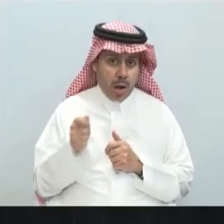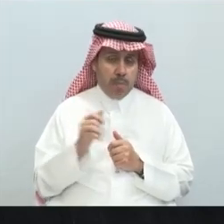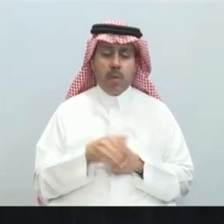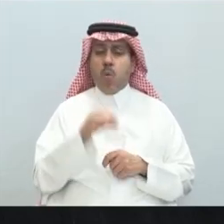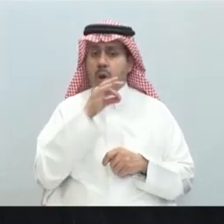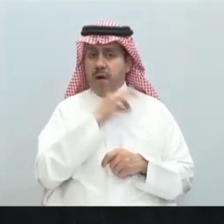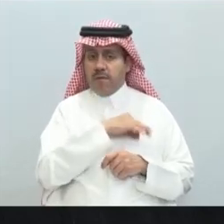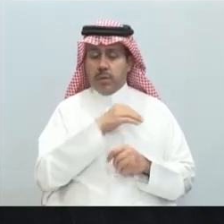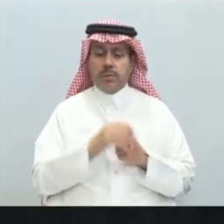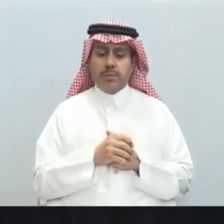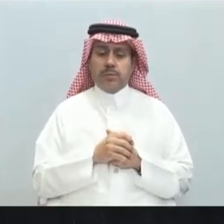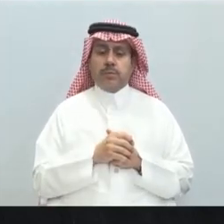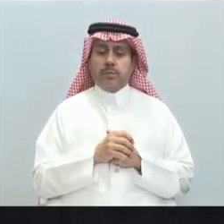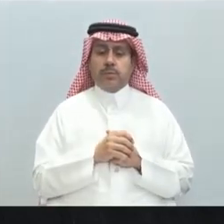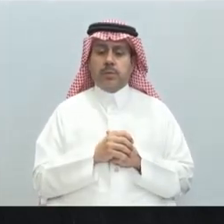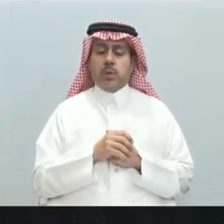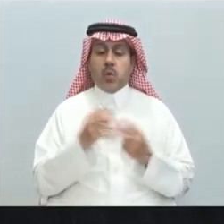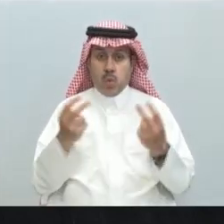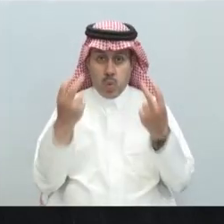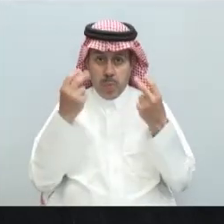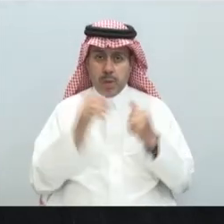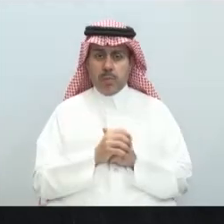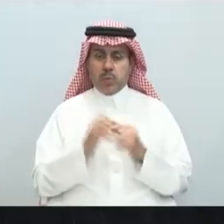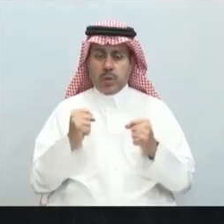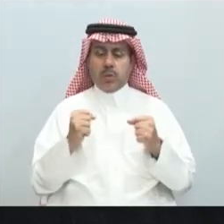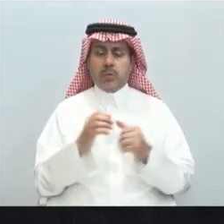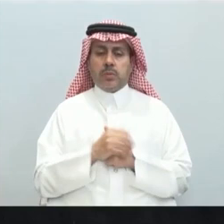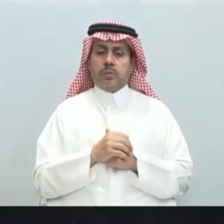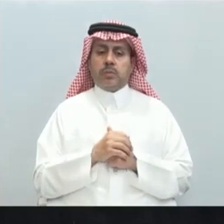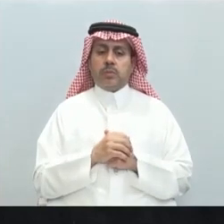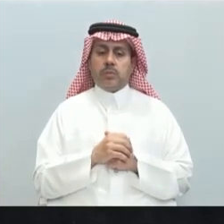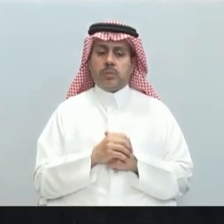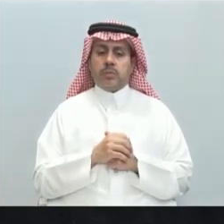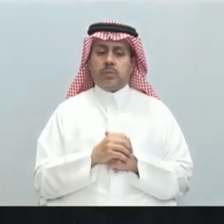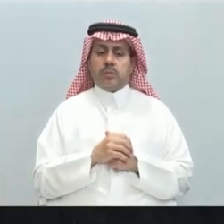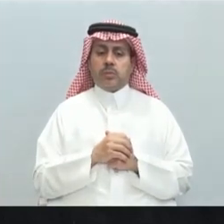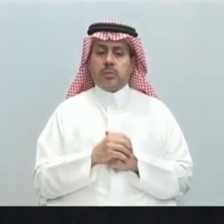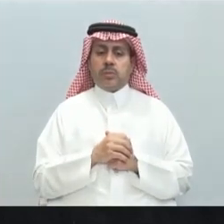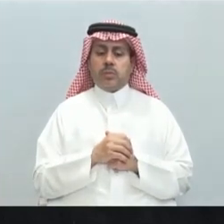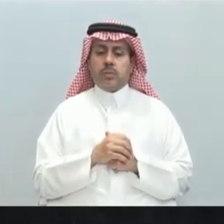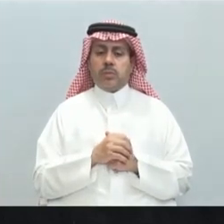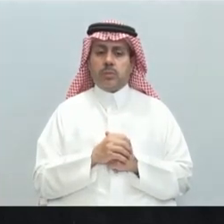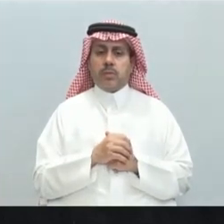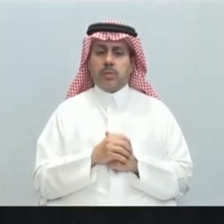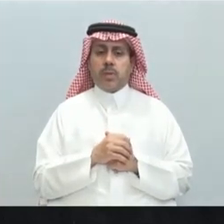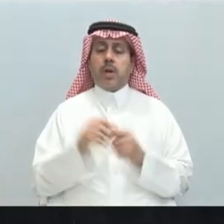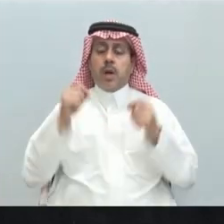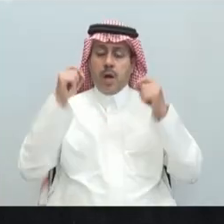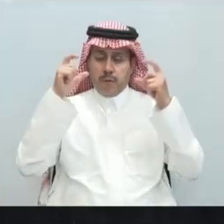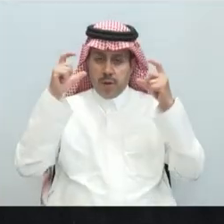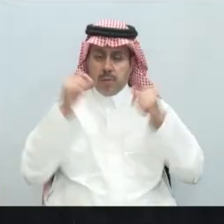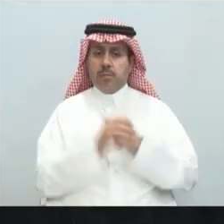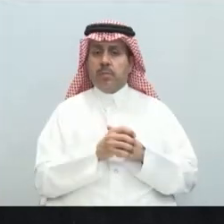الفوائد والاحكام فكونوا معي بارك الله فيكم وقبل ان ندخل واياكم الى جو درسنا لابد ان نقف